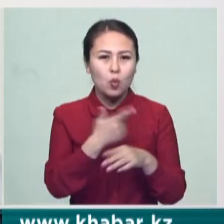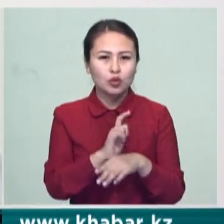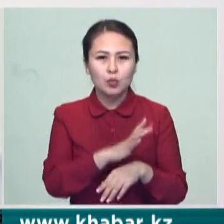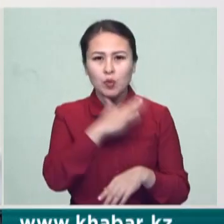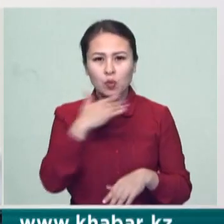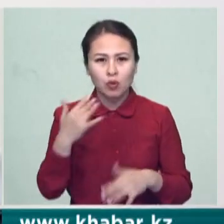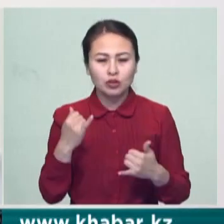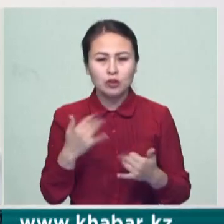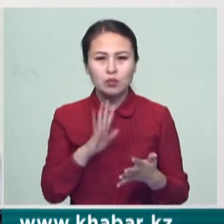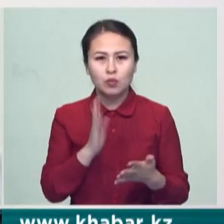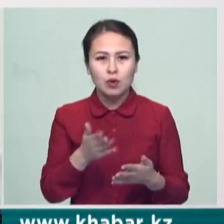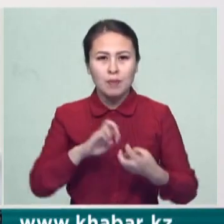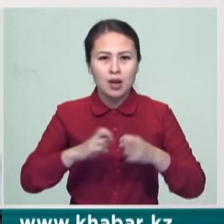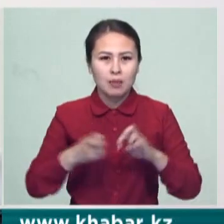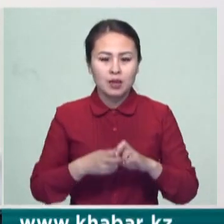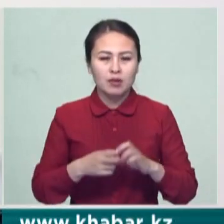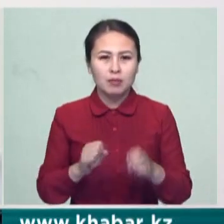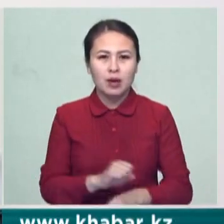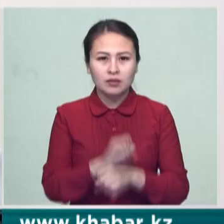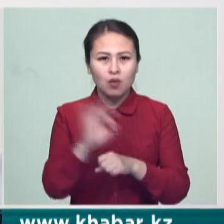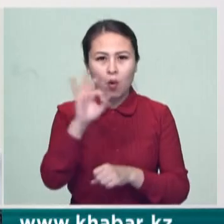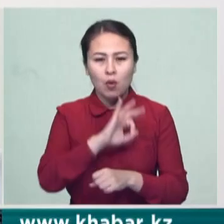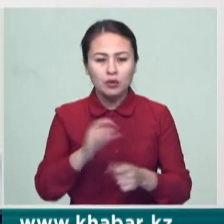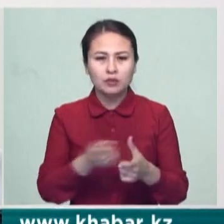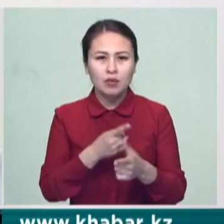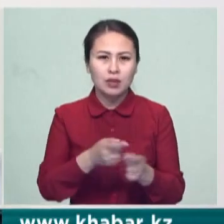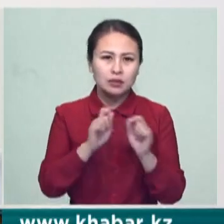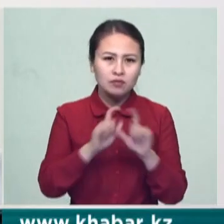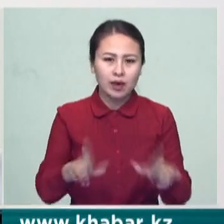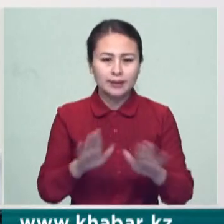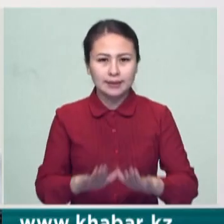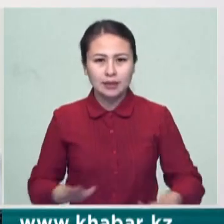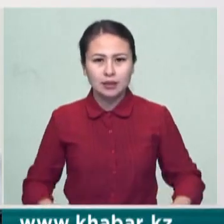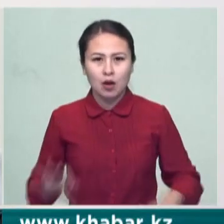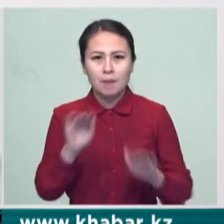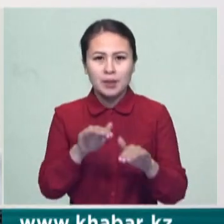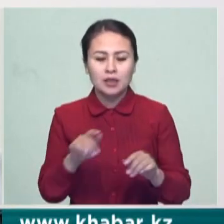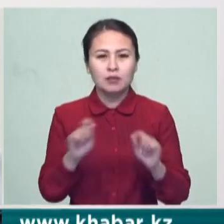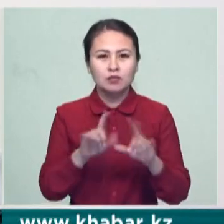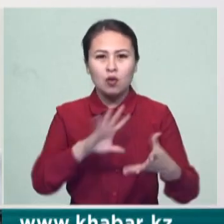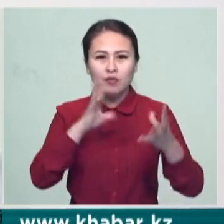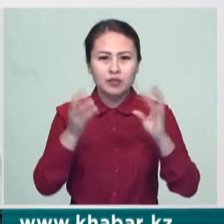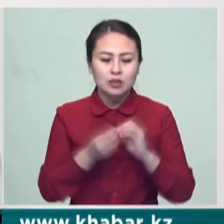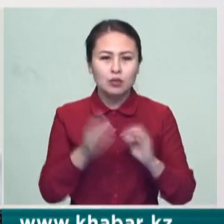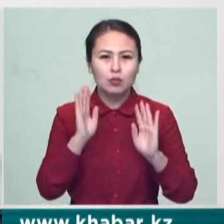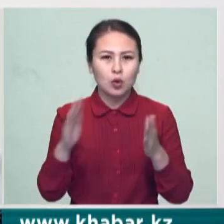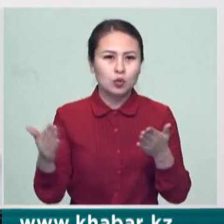бұл мәселе сын көтермейді. Сондықтан балабақша, мектеп, колледж директорларын жаңа жүйеде тағайындайтын боламыз.